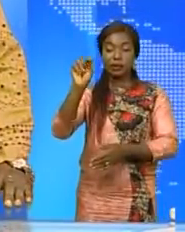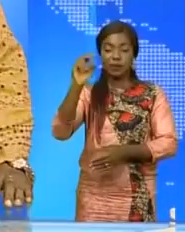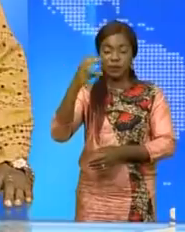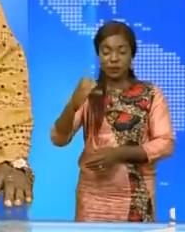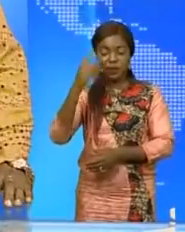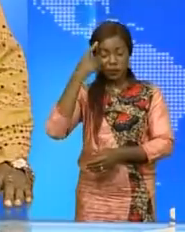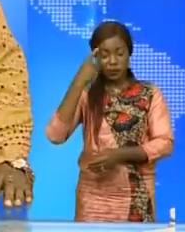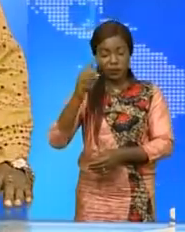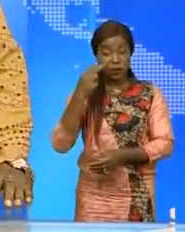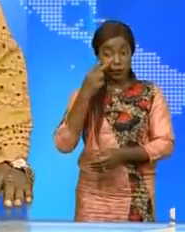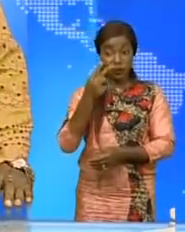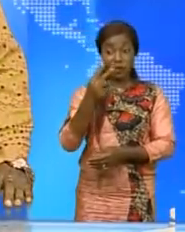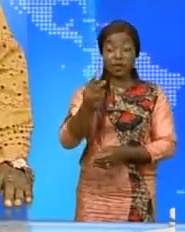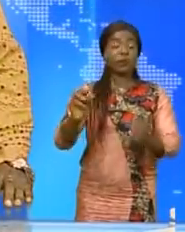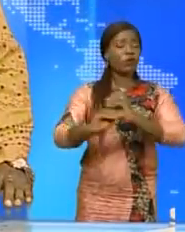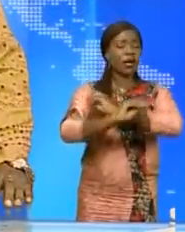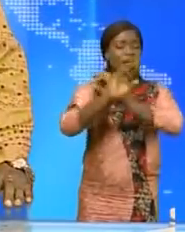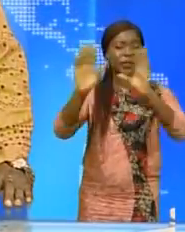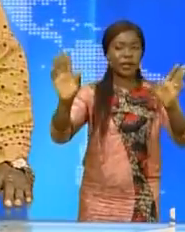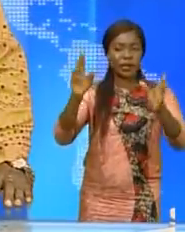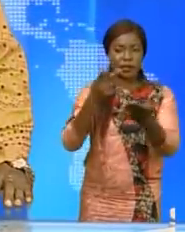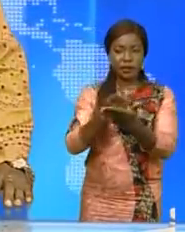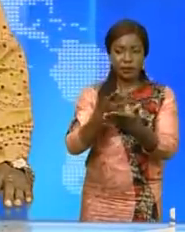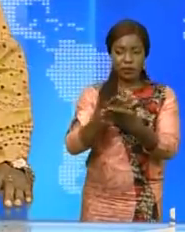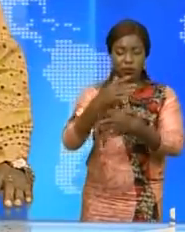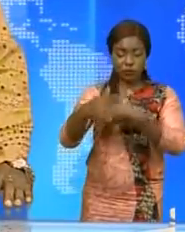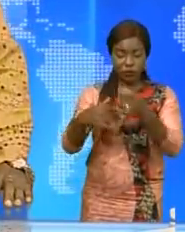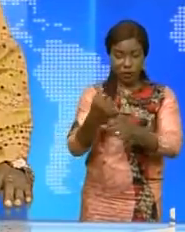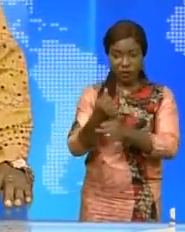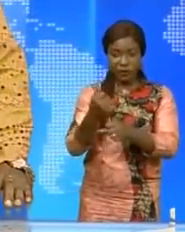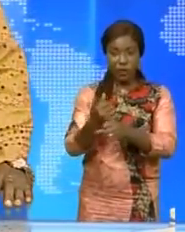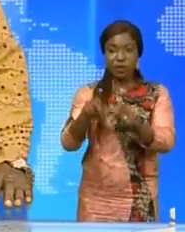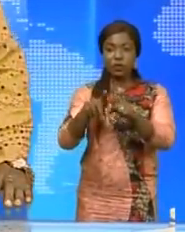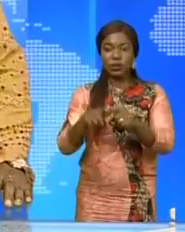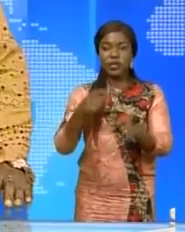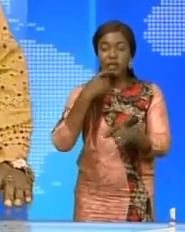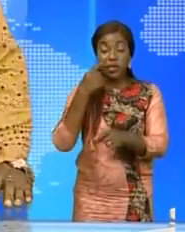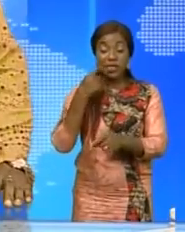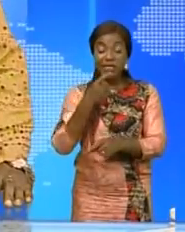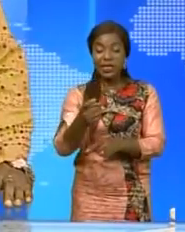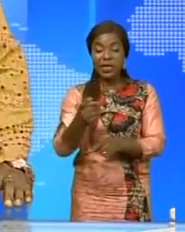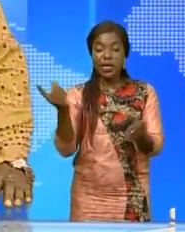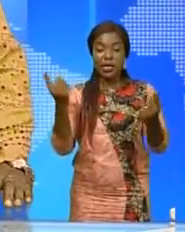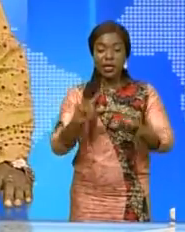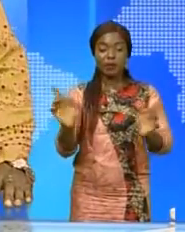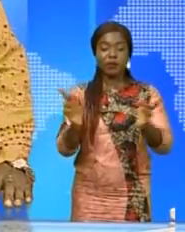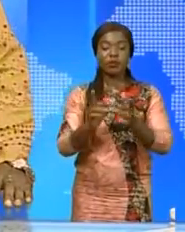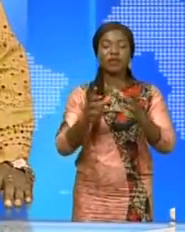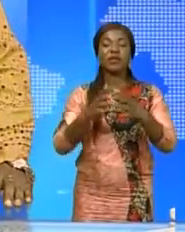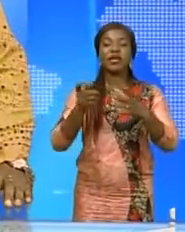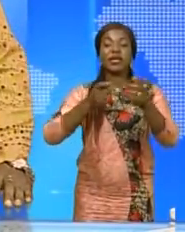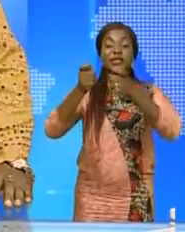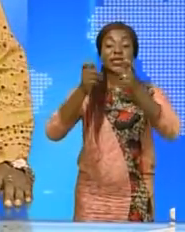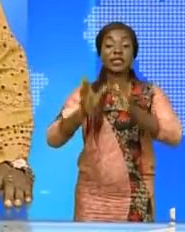visibilité des activités dès son secteur serge candela dit lors de la rencontre avec le directeur général ernest